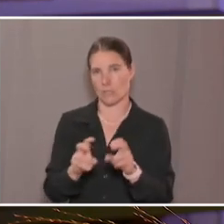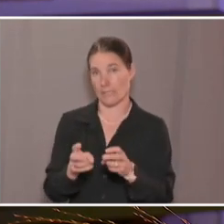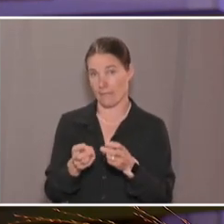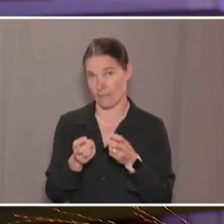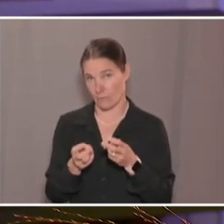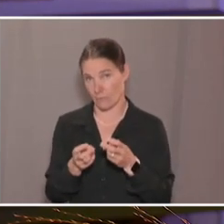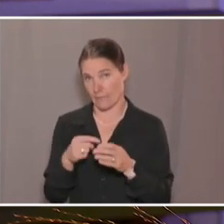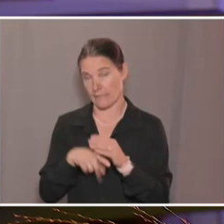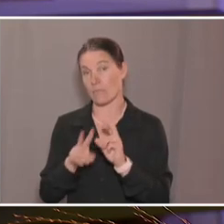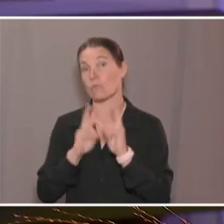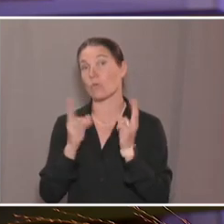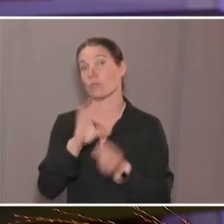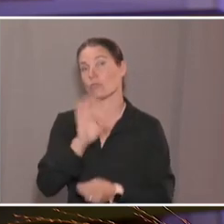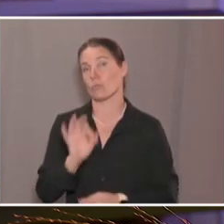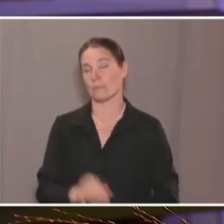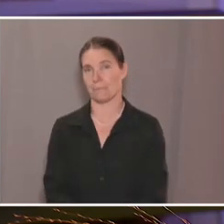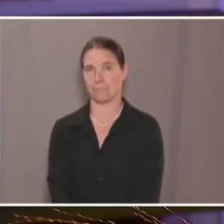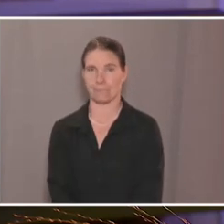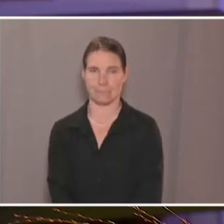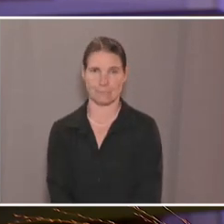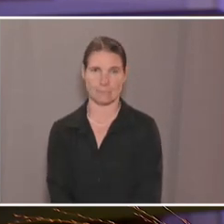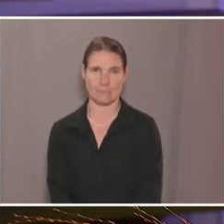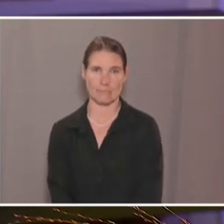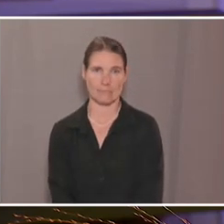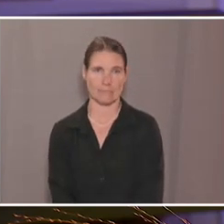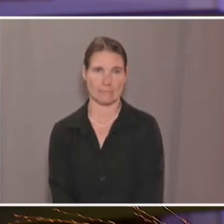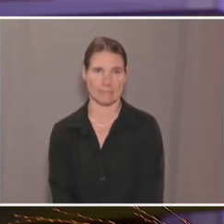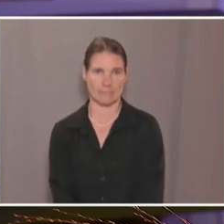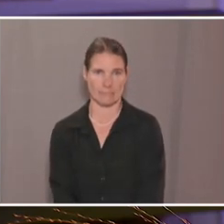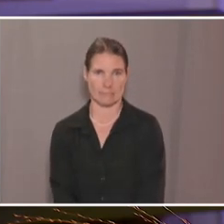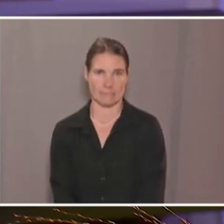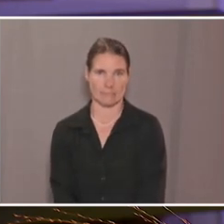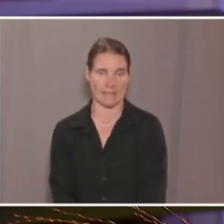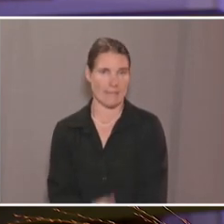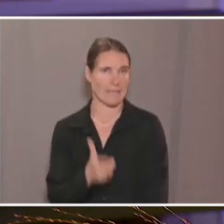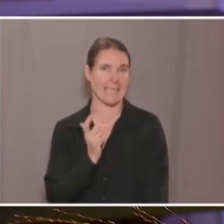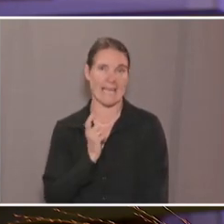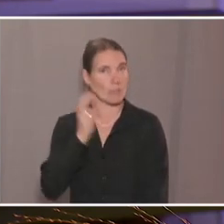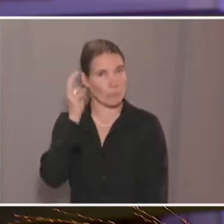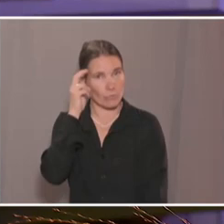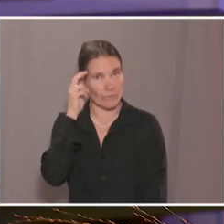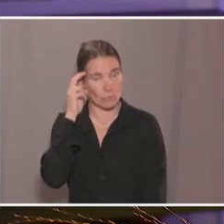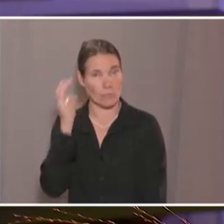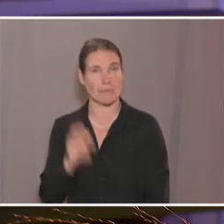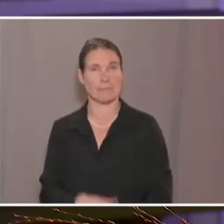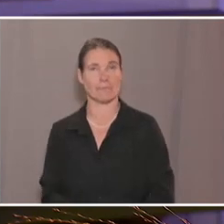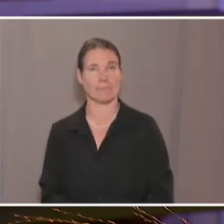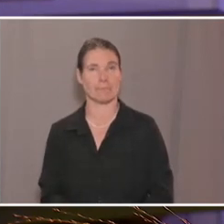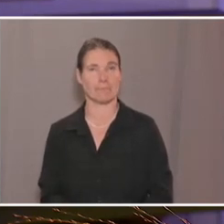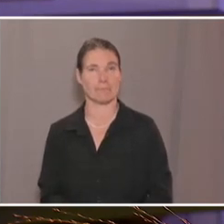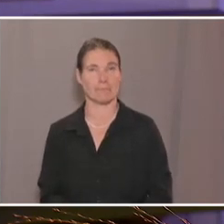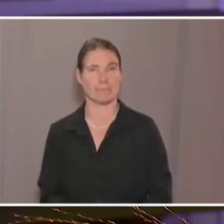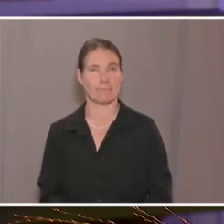in der Volksschule. Aber da es keine eigene Professur gab, übernahmen Dozenten